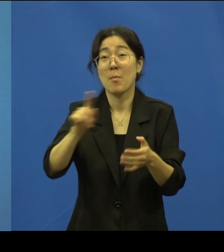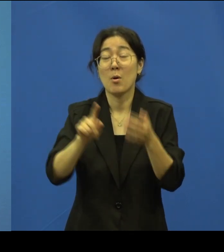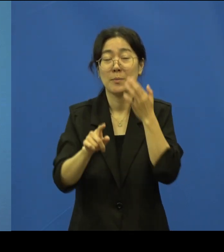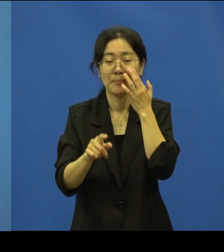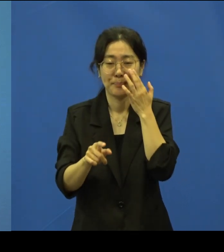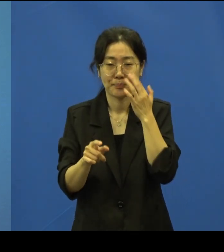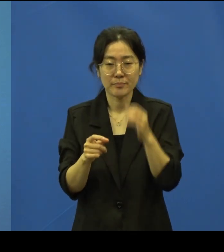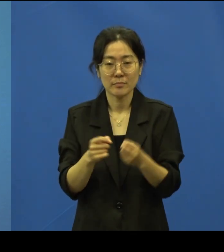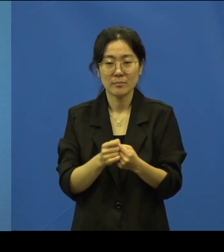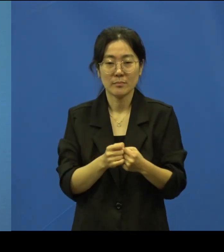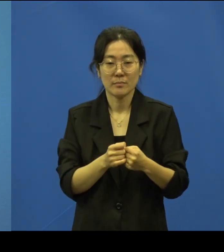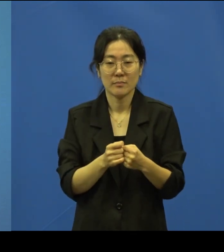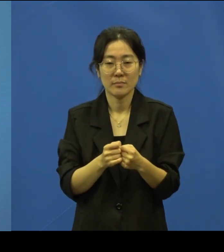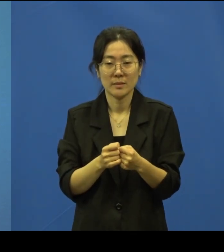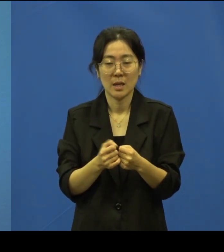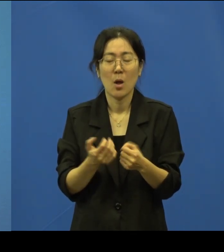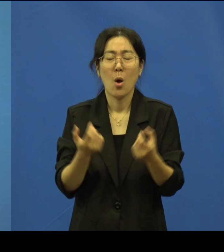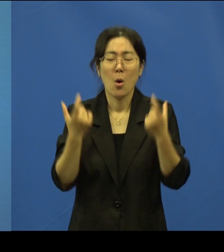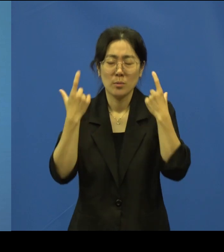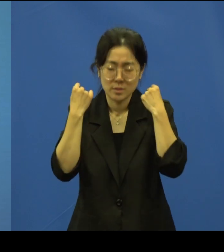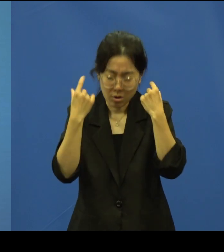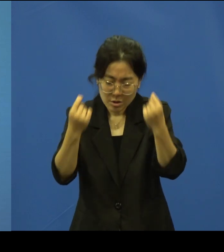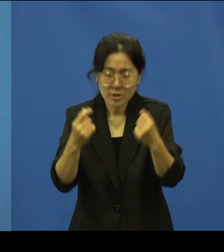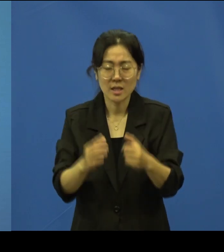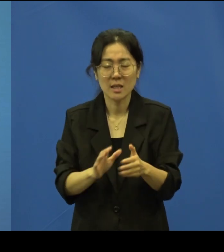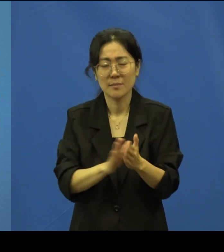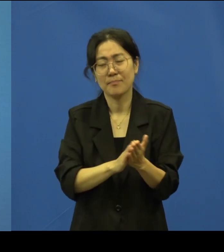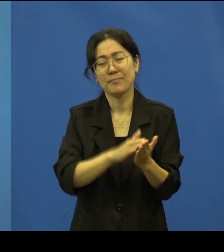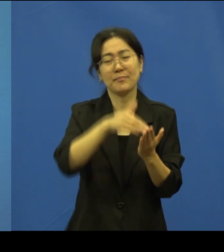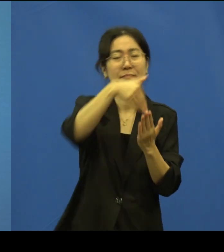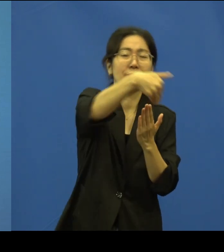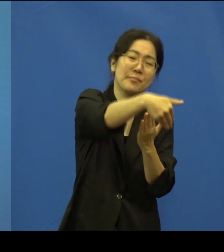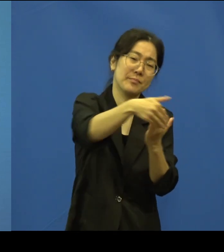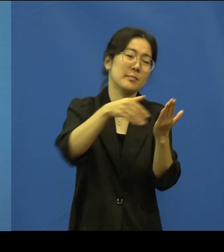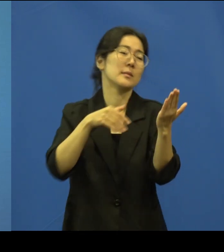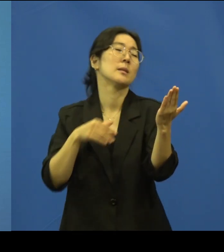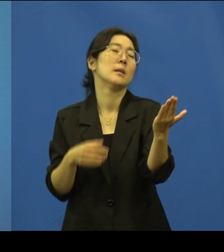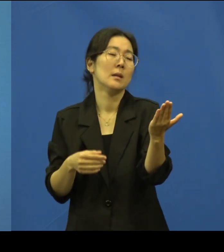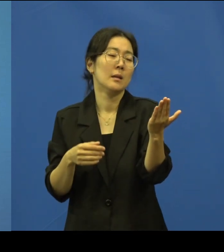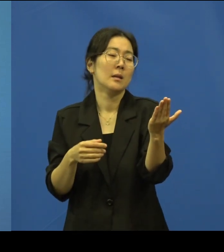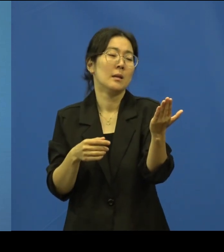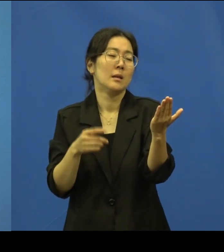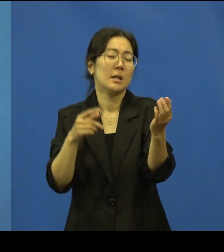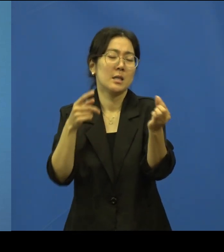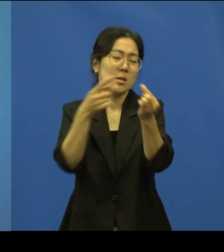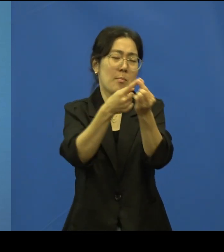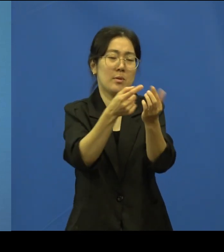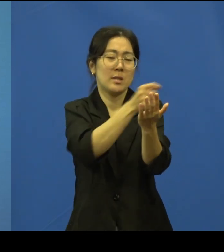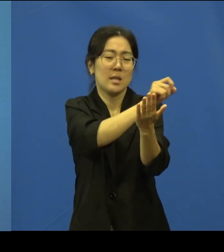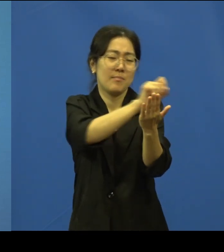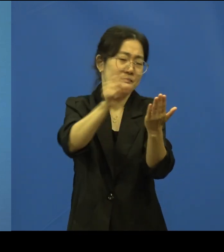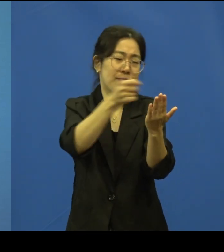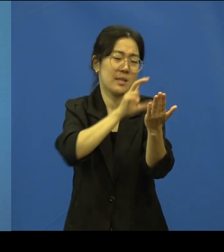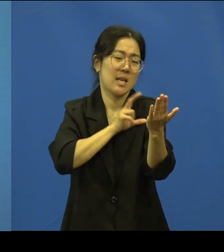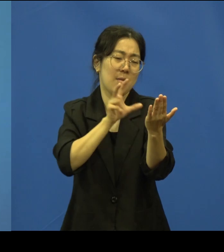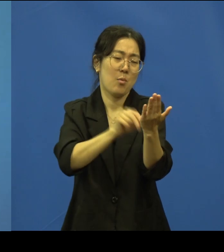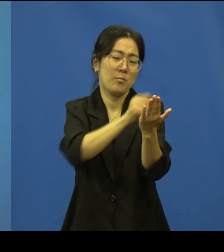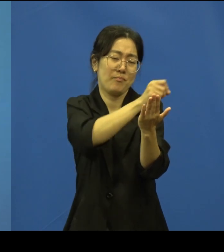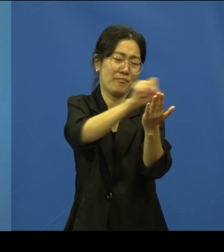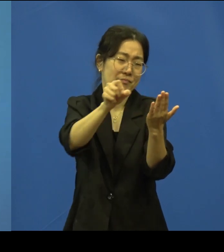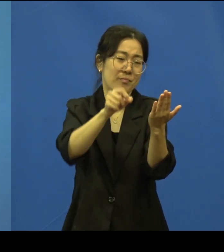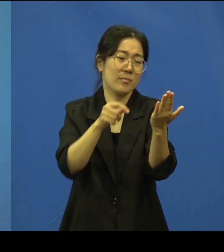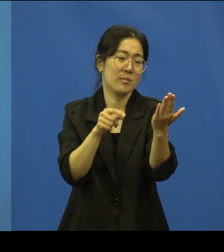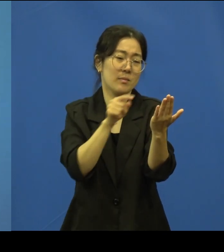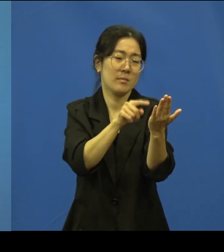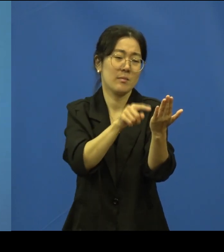어떻게 하겠어요? 제가 평소에 하던 대로 저의 기도 제목 적었어요. 제일 중요한